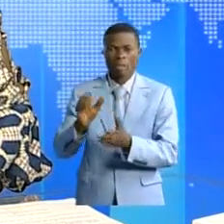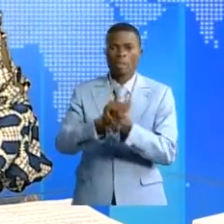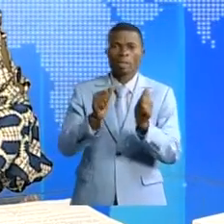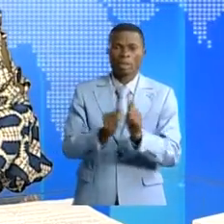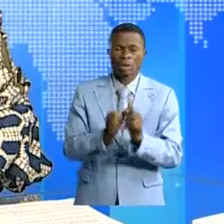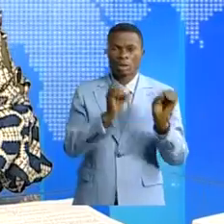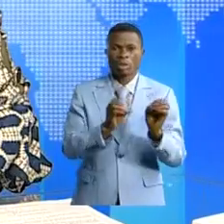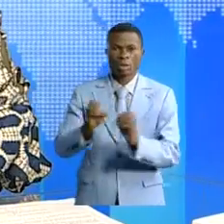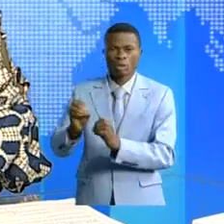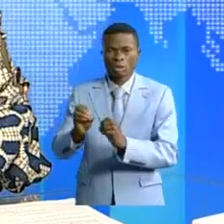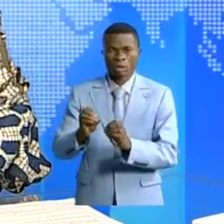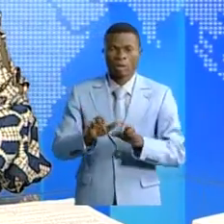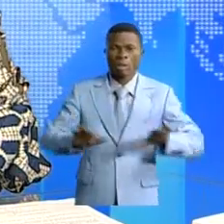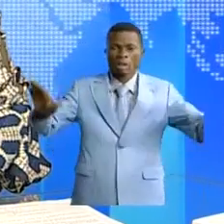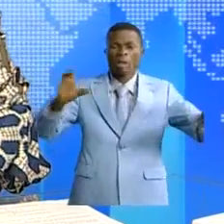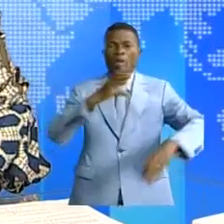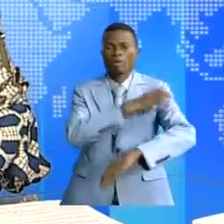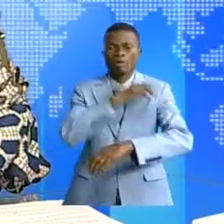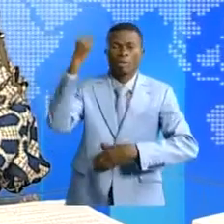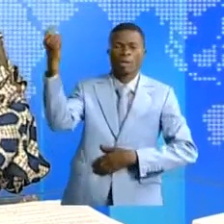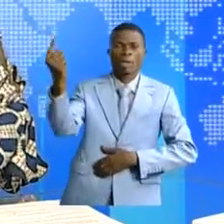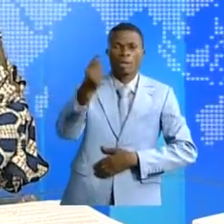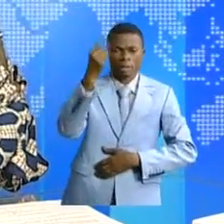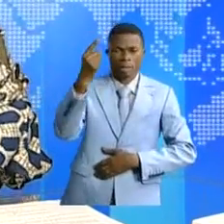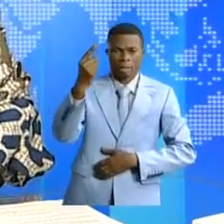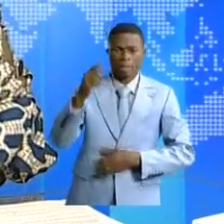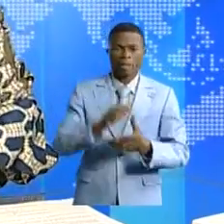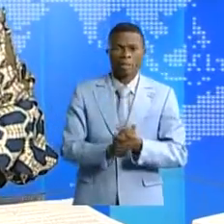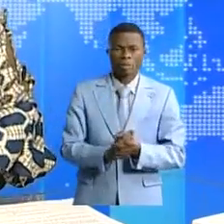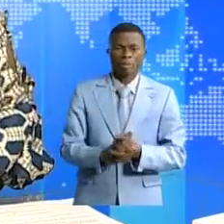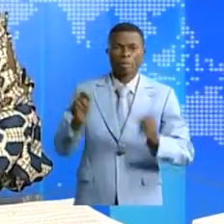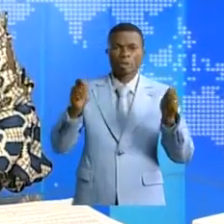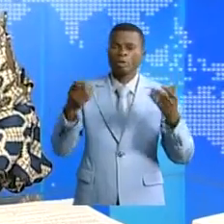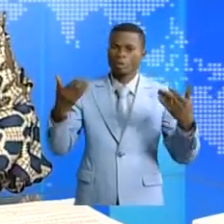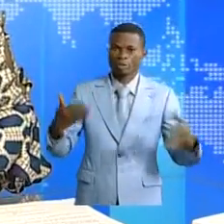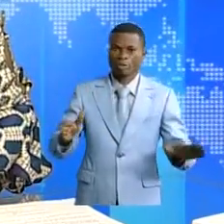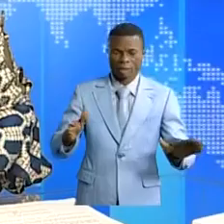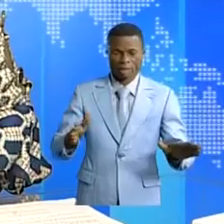de l'Organisation de l'aviation civile internationale. Ce journal a été